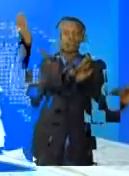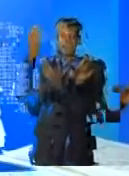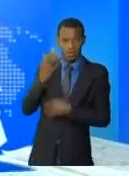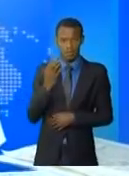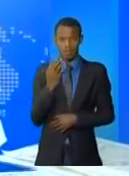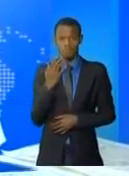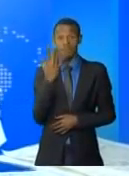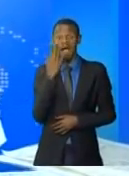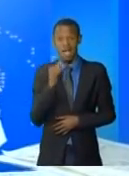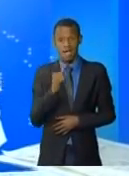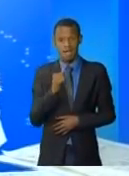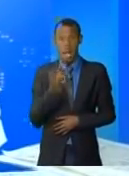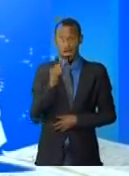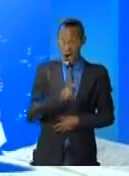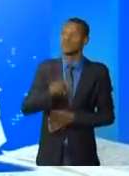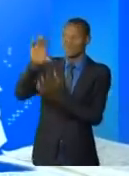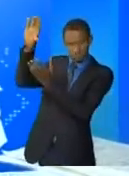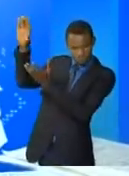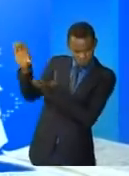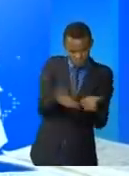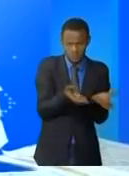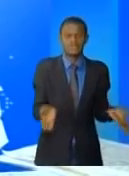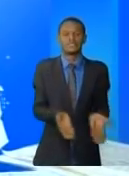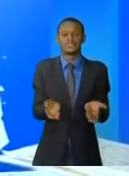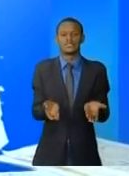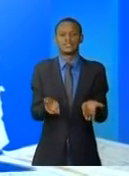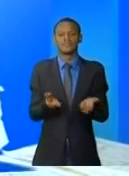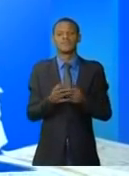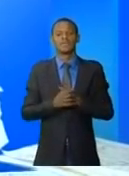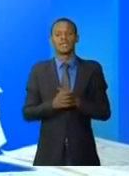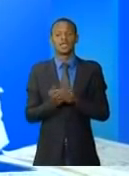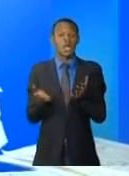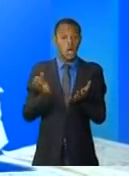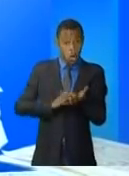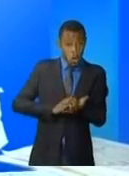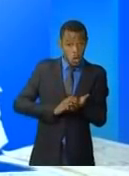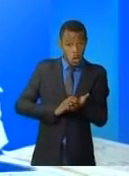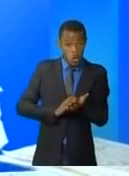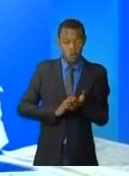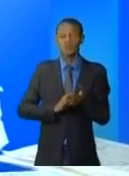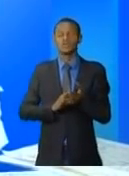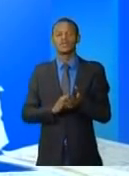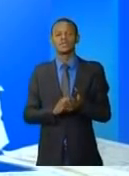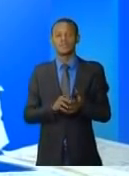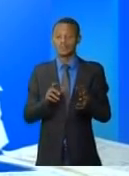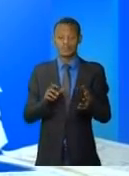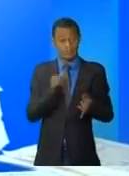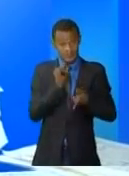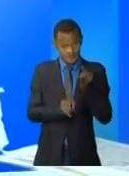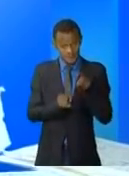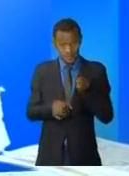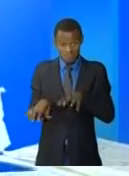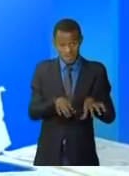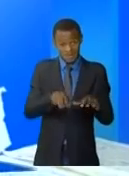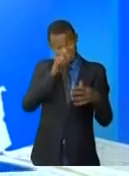combattante contre la maladie qui terrasse le monde au-delà des frontières étatiques, d'une Afrique plus unie, plus